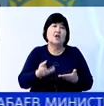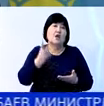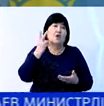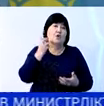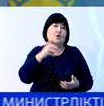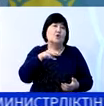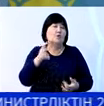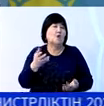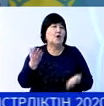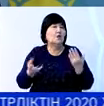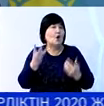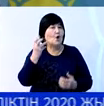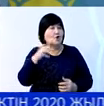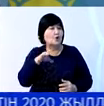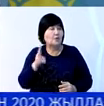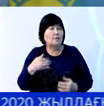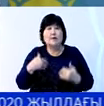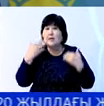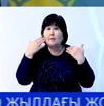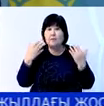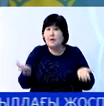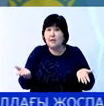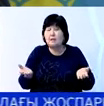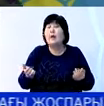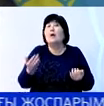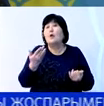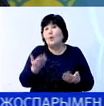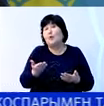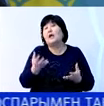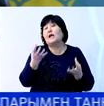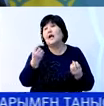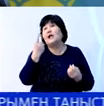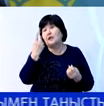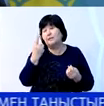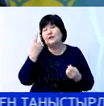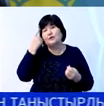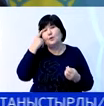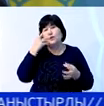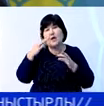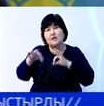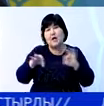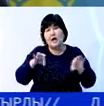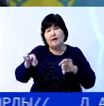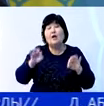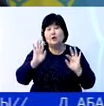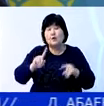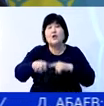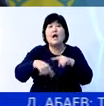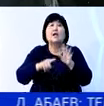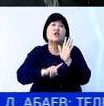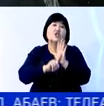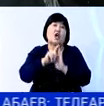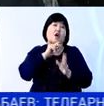миллион бола ма, 300 миллион бола ма, ол енді білмедім. Оны тағы да бір жасап алайық жобаны. Сосын әрі қарай шығарамыз енді жоғары